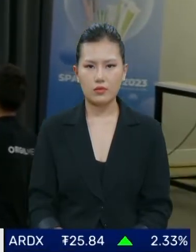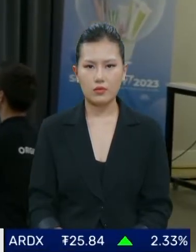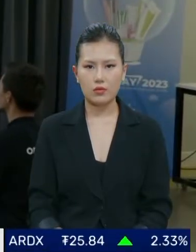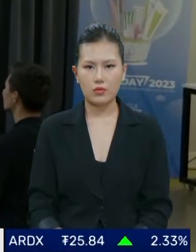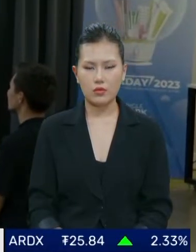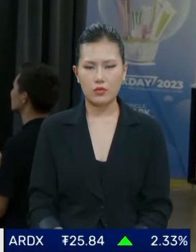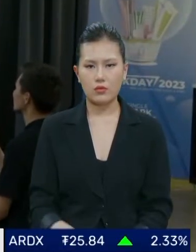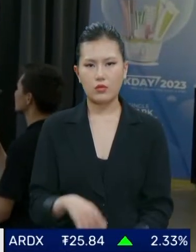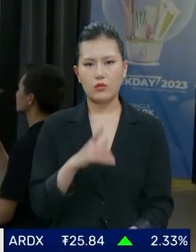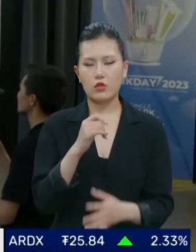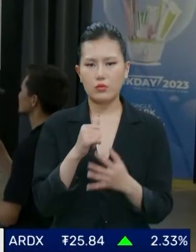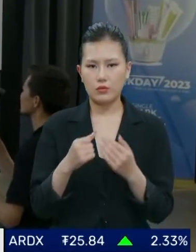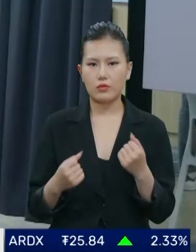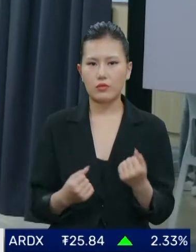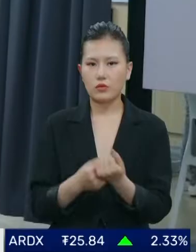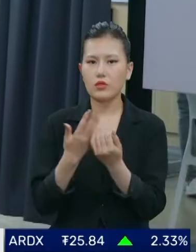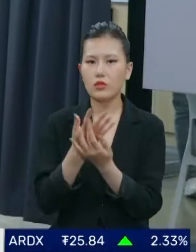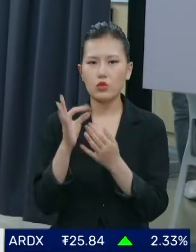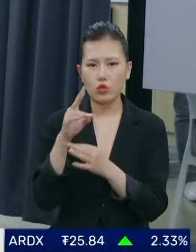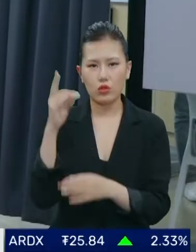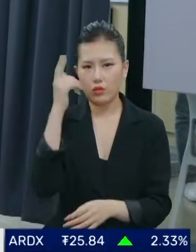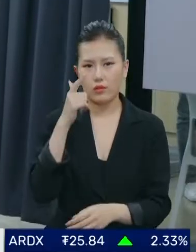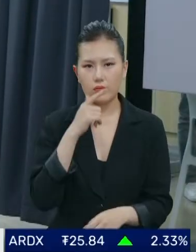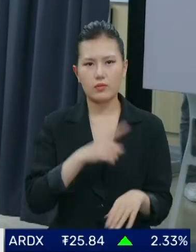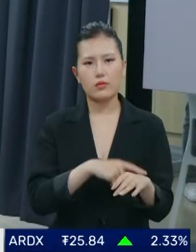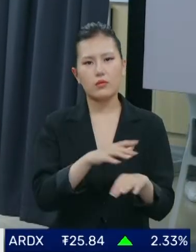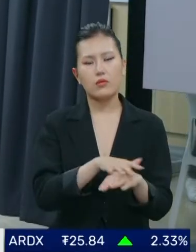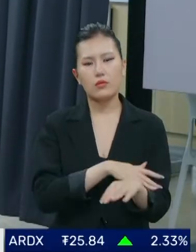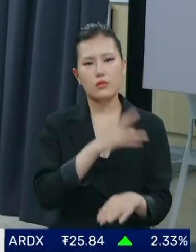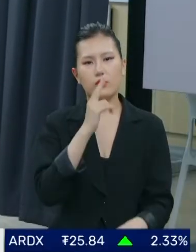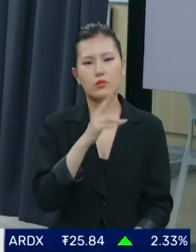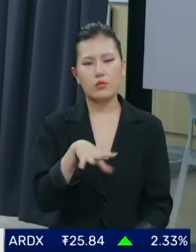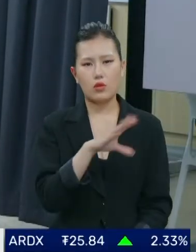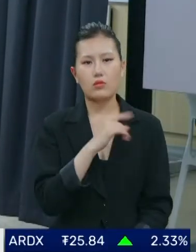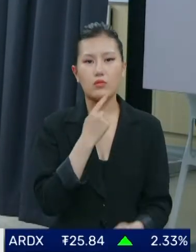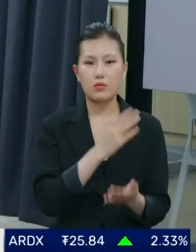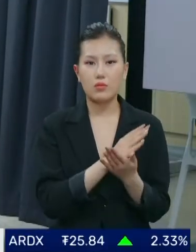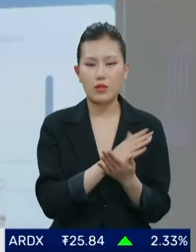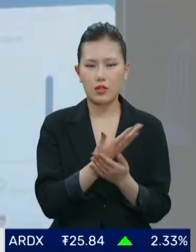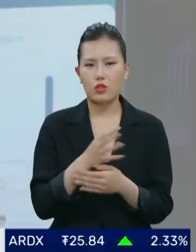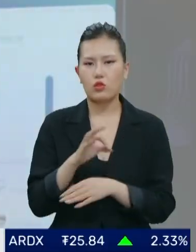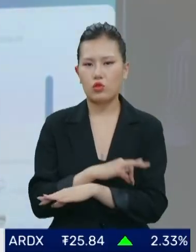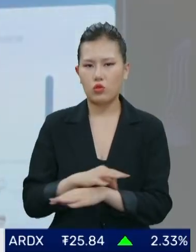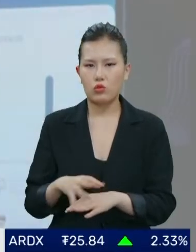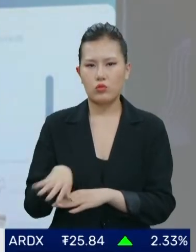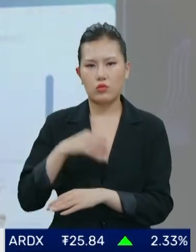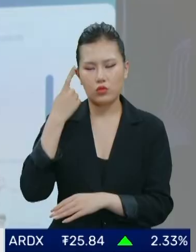Тохирох хөрөнгө оруулагчтай хүрч чадаагүй улмаас боломж хугацаагаа алддаг стартапуудын асуудлыг шийдэхин тулд аймгийн төслийг тед санаачилжээ.